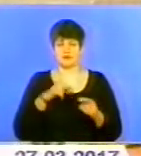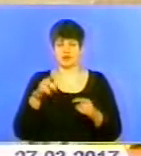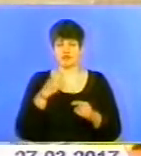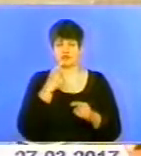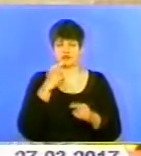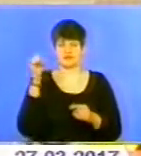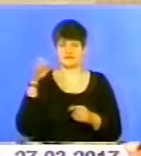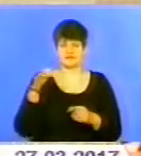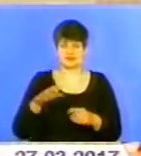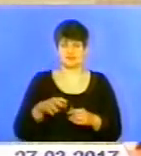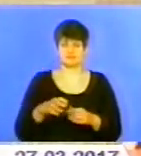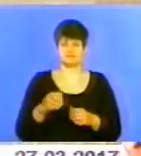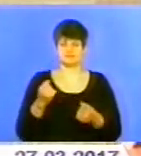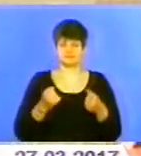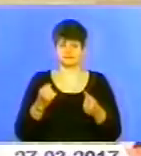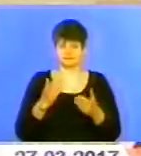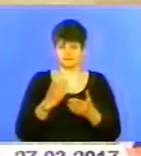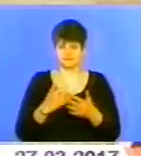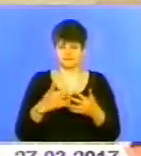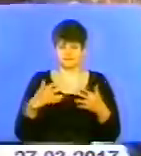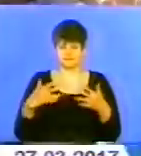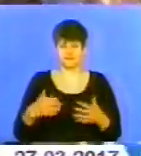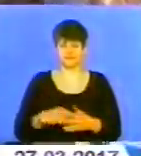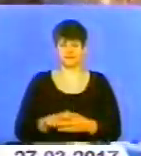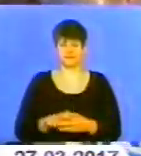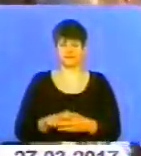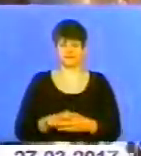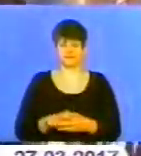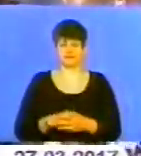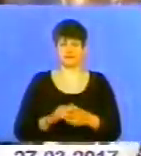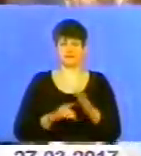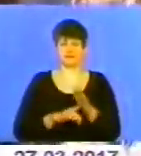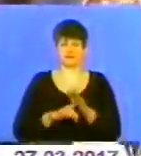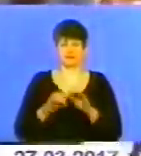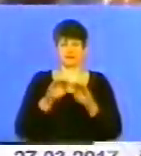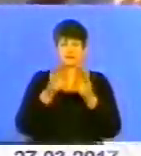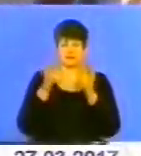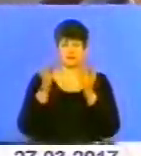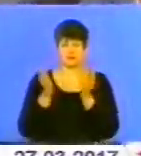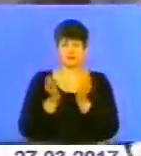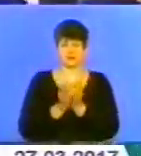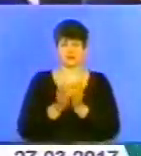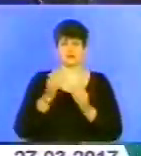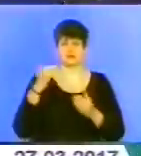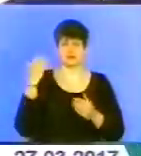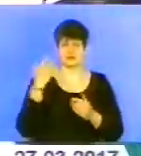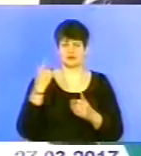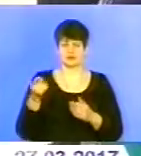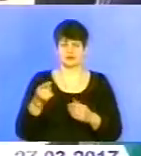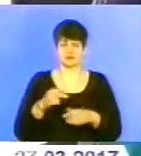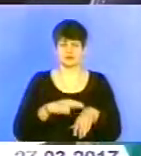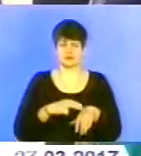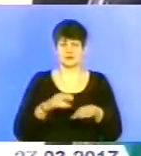і машини їздять на зелене світло для пішоходів. Запустивши повітряні кульки у небо, тернопільські полісмени передали